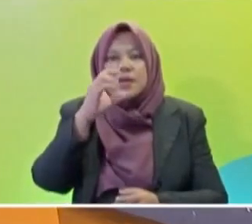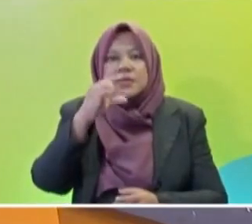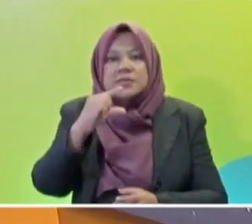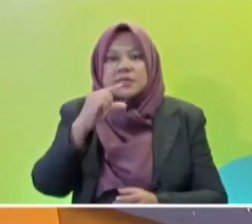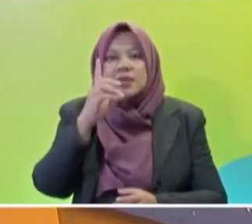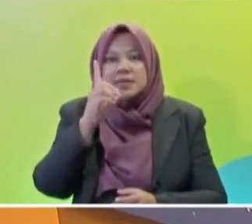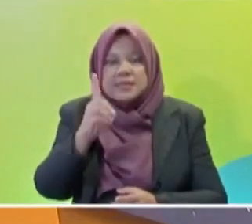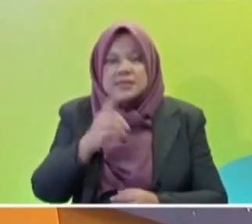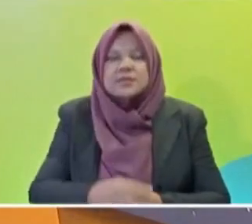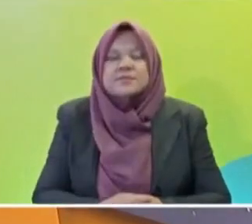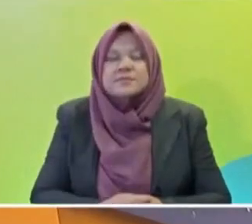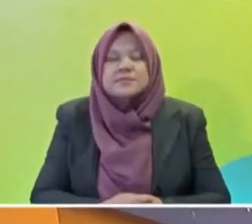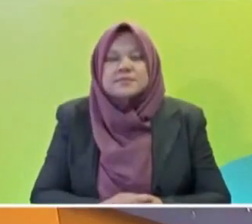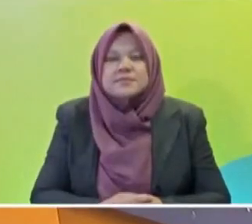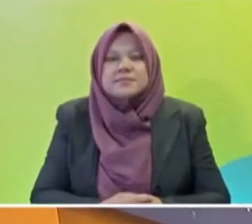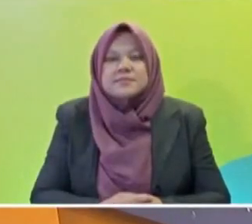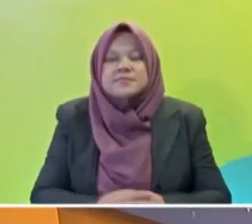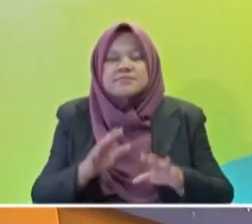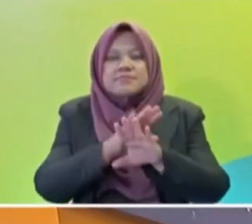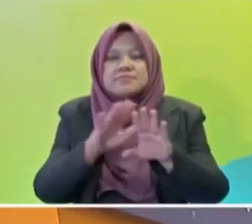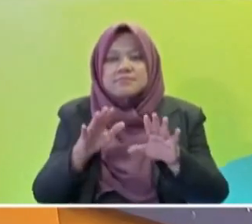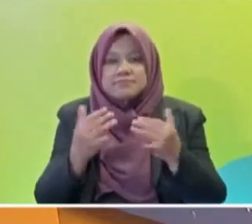ya itu lain oke